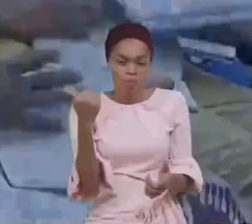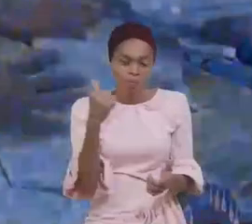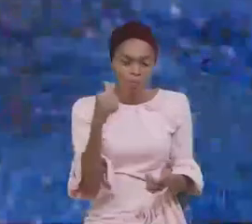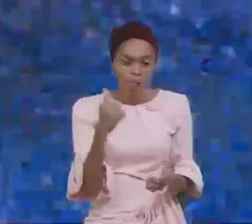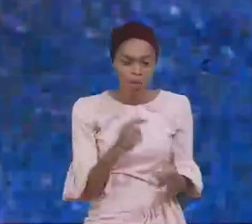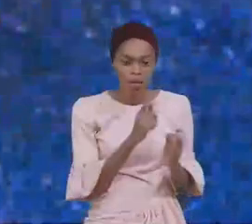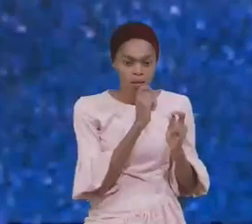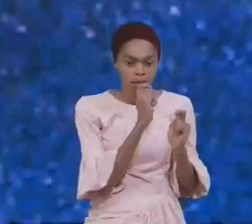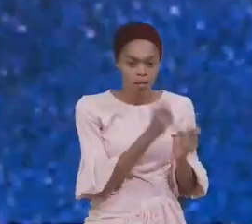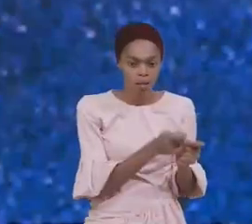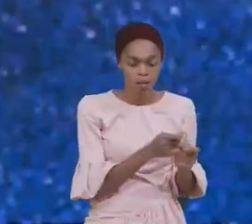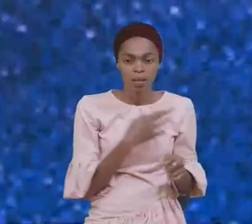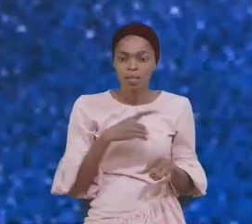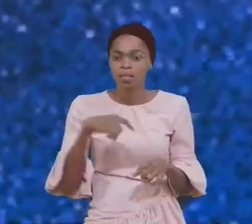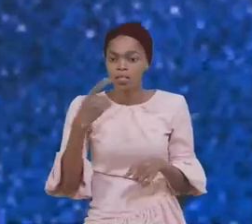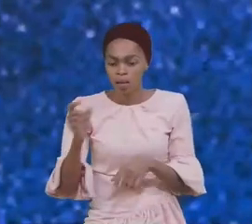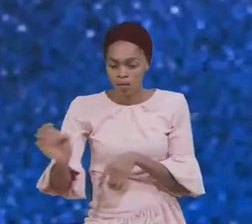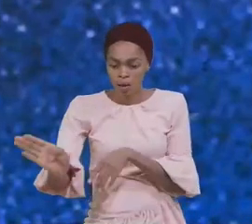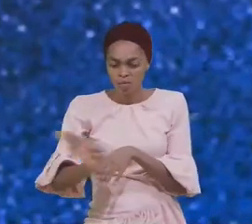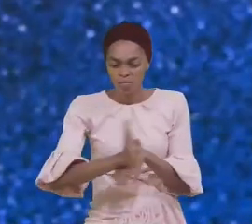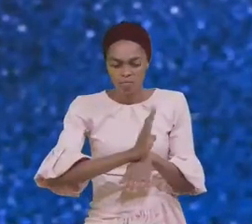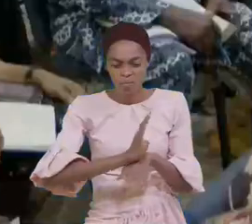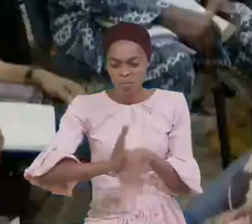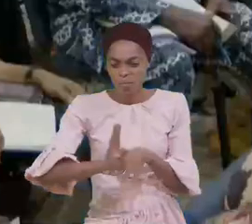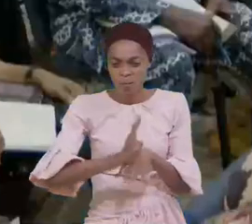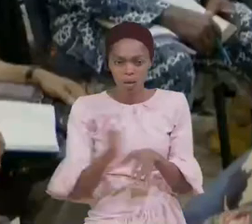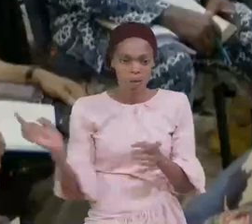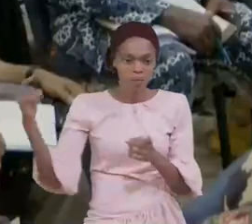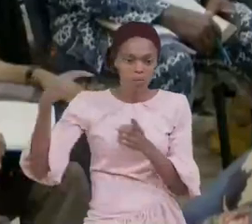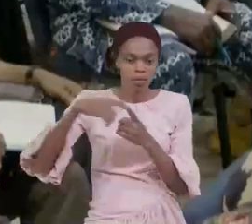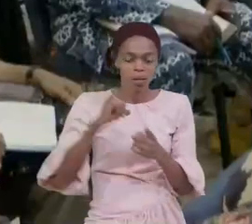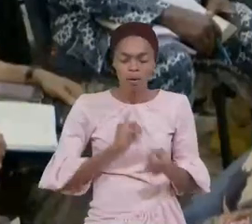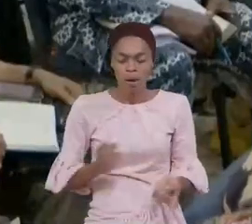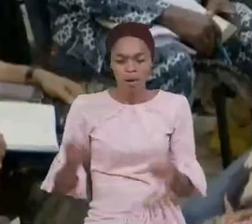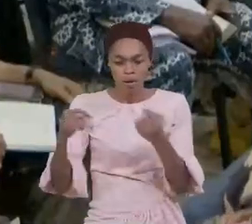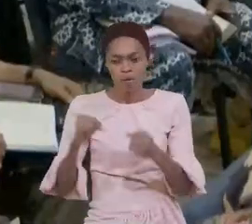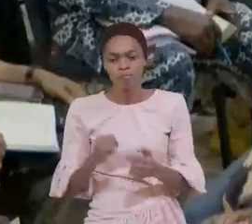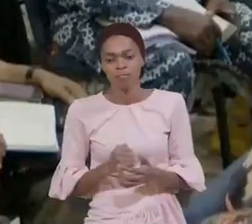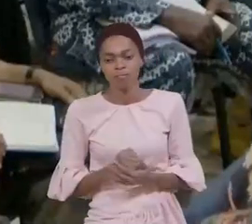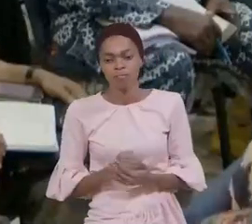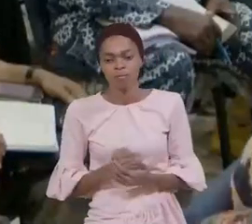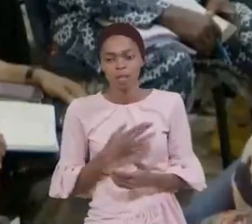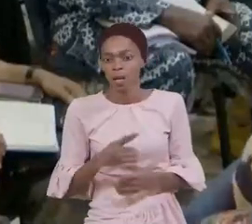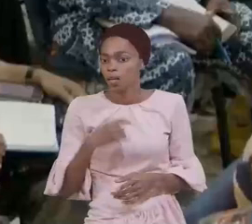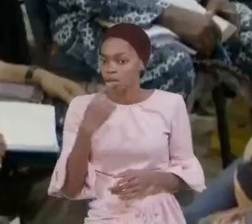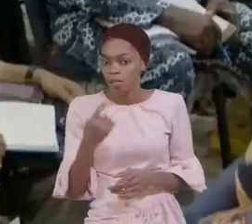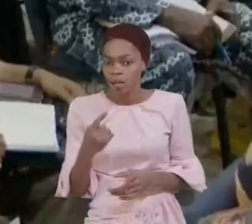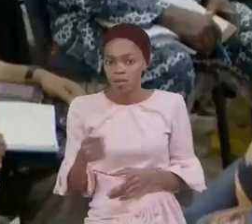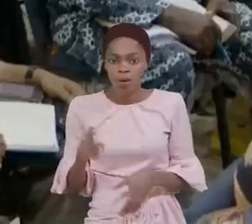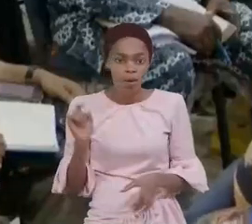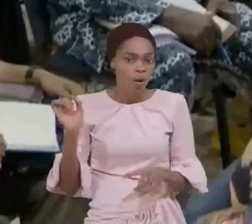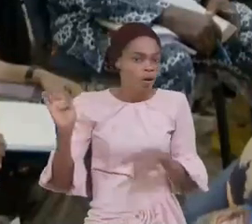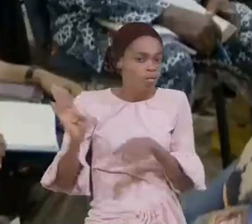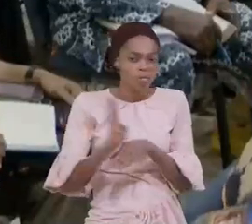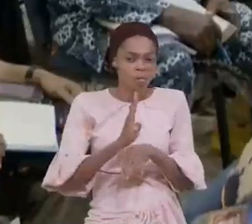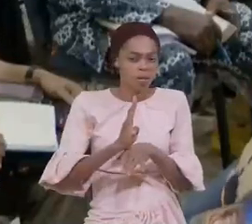dit, faites-les valoir. Dites-moi le reste jusqu'à ce que je revienne. Faites-les valoir